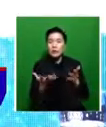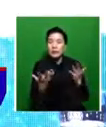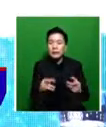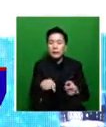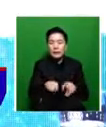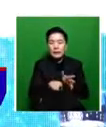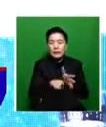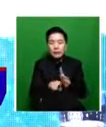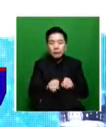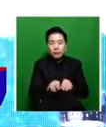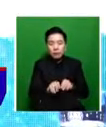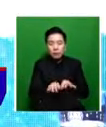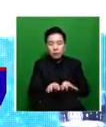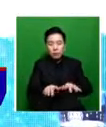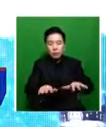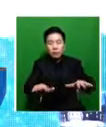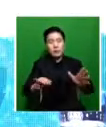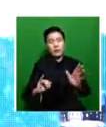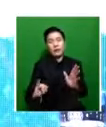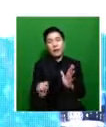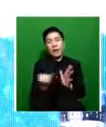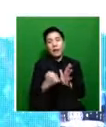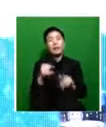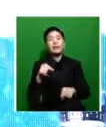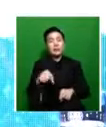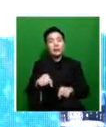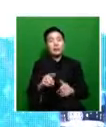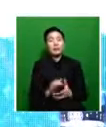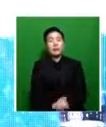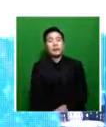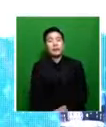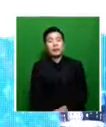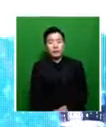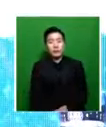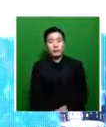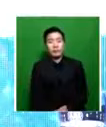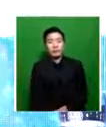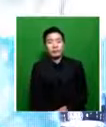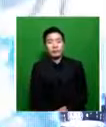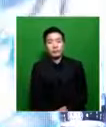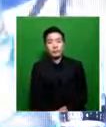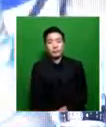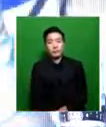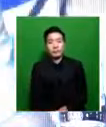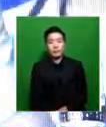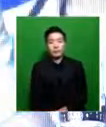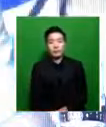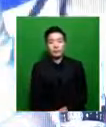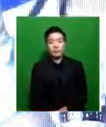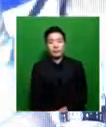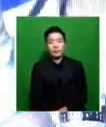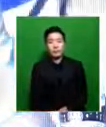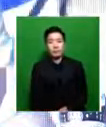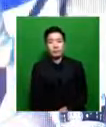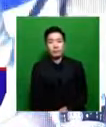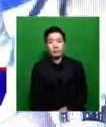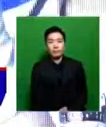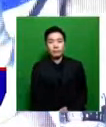พร่เชื้อของไวรัสโควิดนะครับวันนี้กระทรวงสาธารณสุข